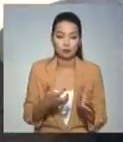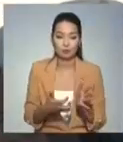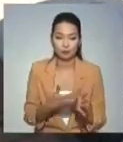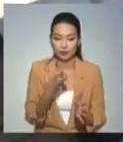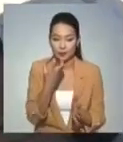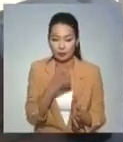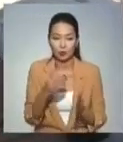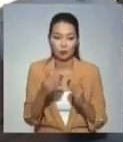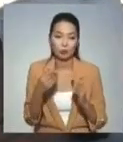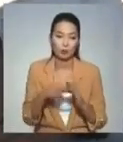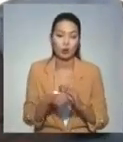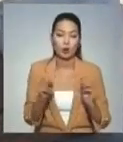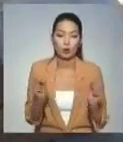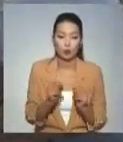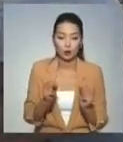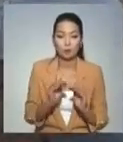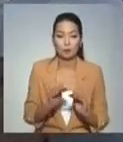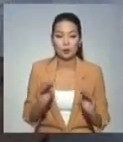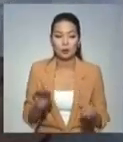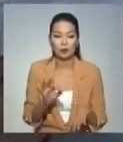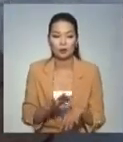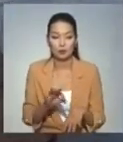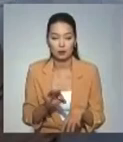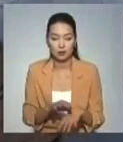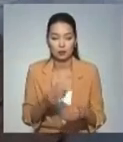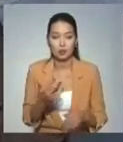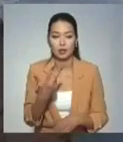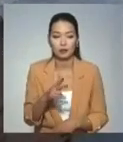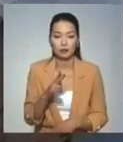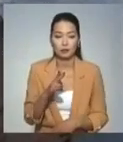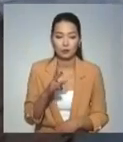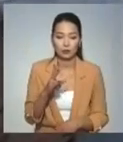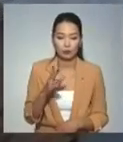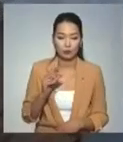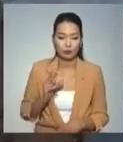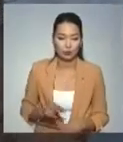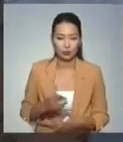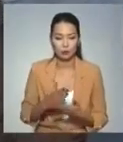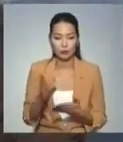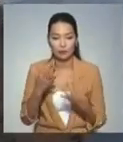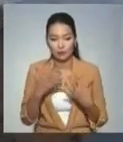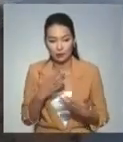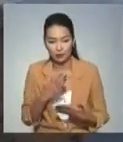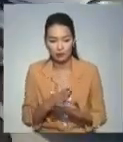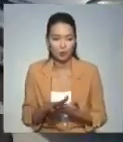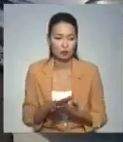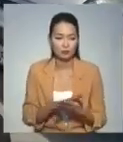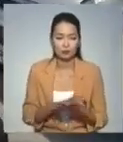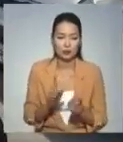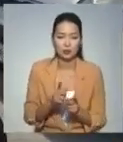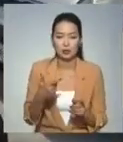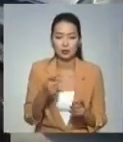Үйлерімізде суық, балдарымыз ауырлатыр, менің өзі үшін емерен бар, витрянк шығы батыр, газ деген абсолютно жоқ.